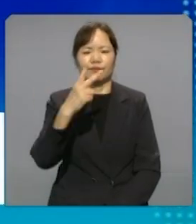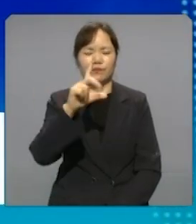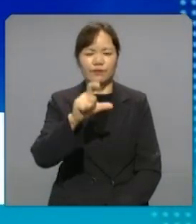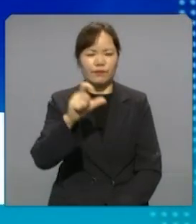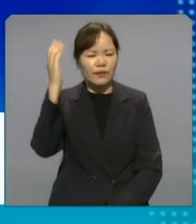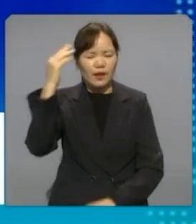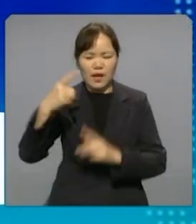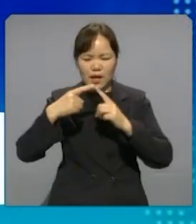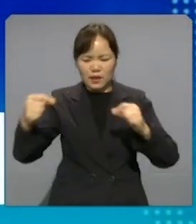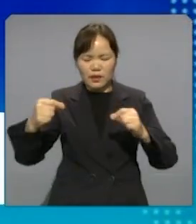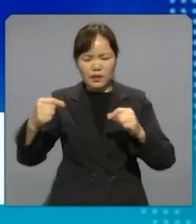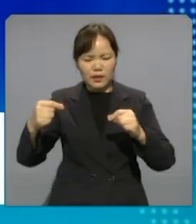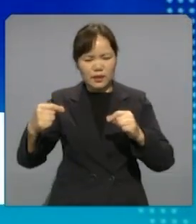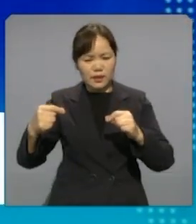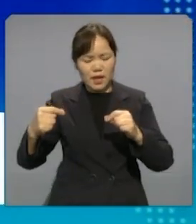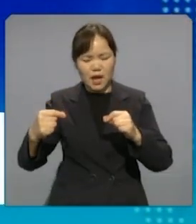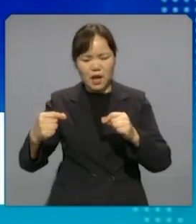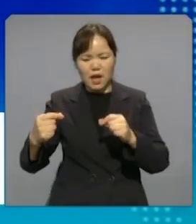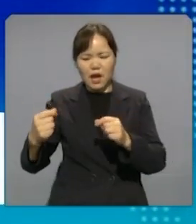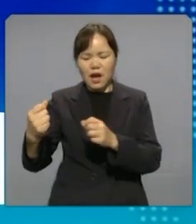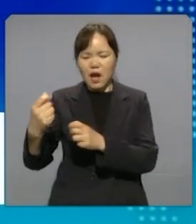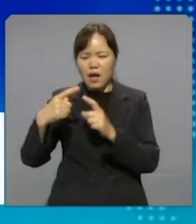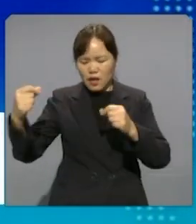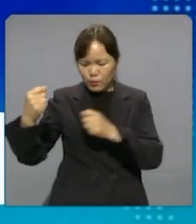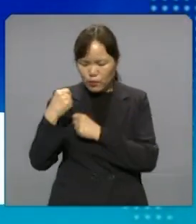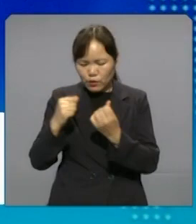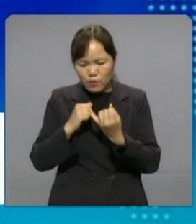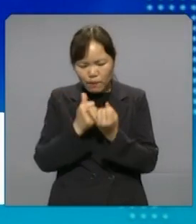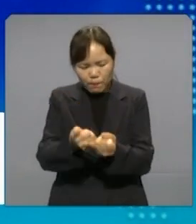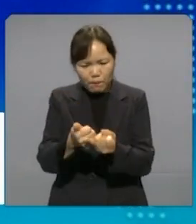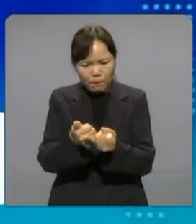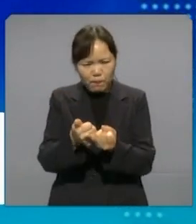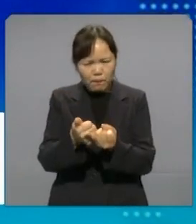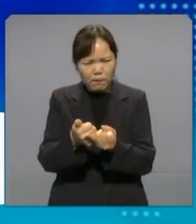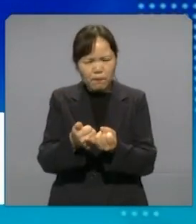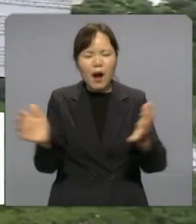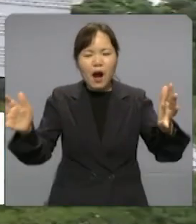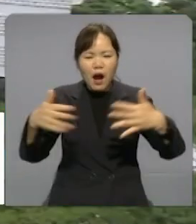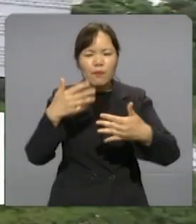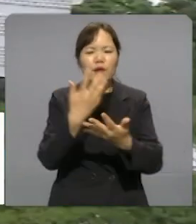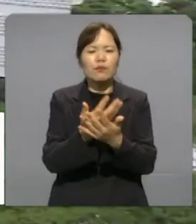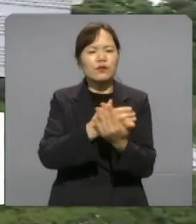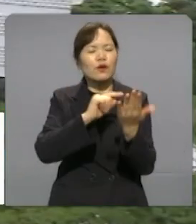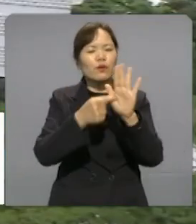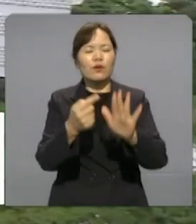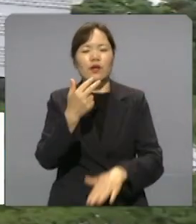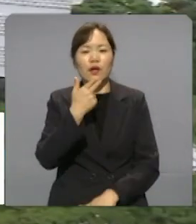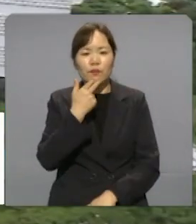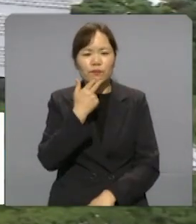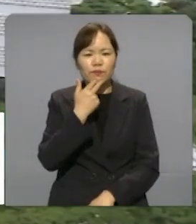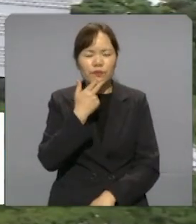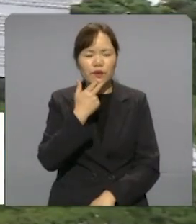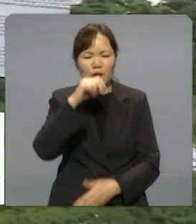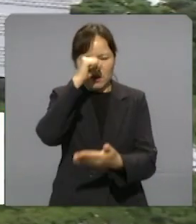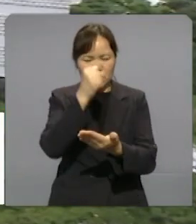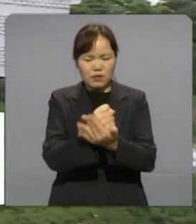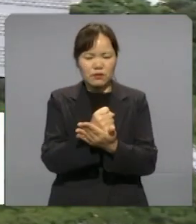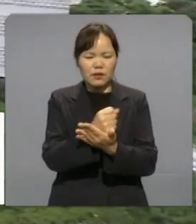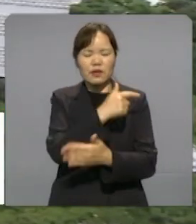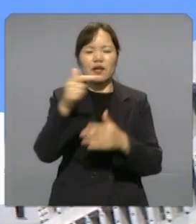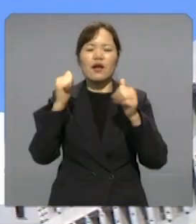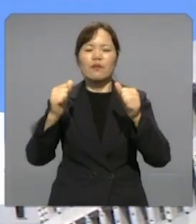2015년 한일 양국의 위안부 합의협상 문서를 공개하지 않은 것은 정당하다는 대법원 판단이 나왔습니다